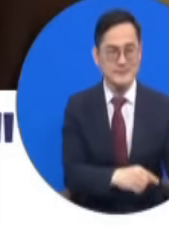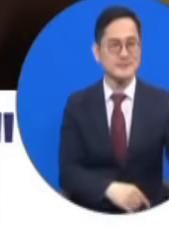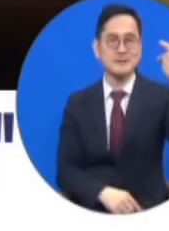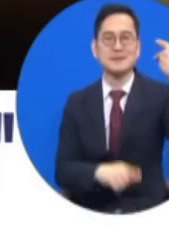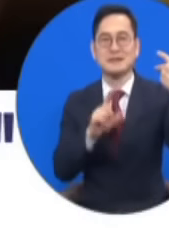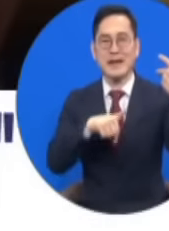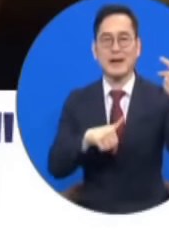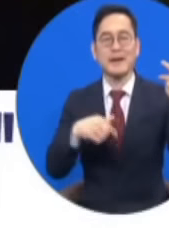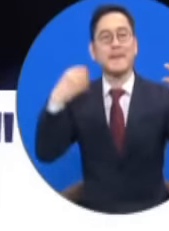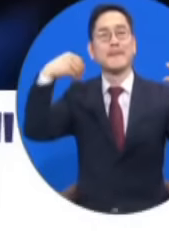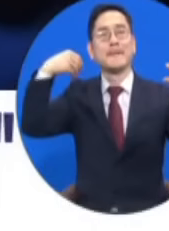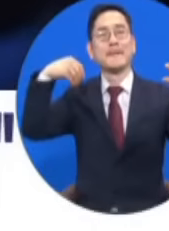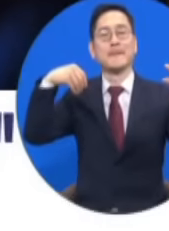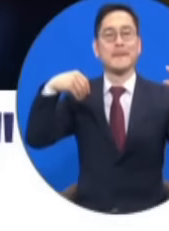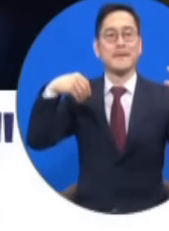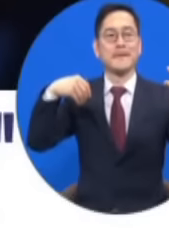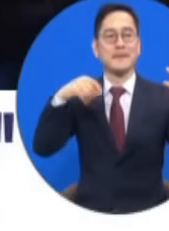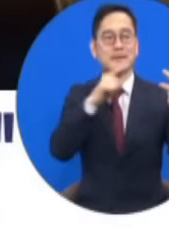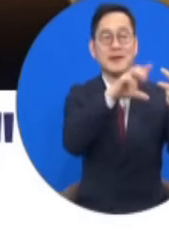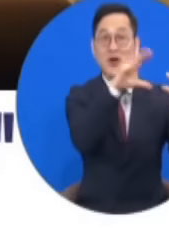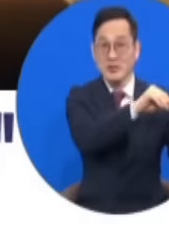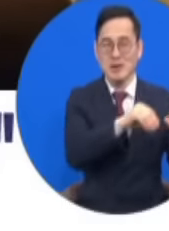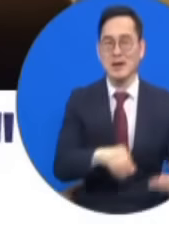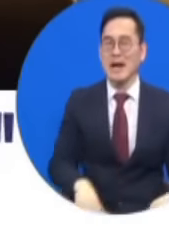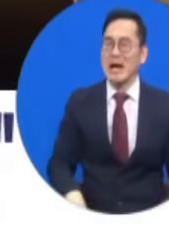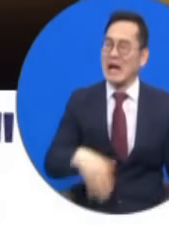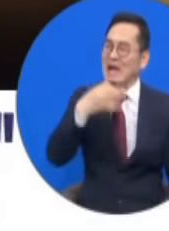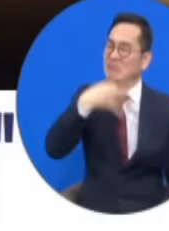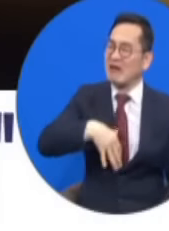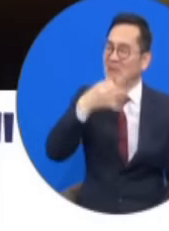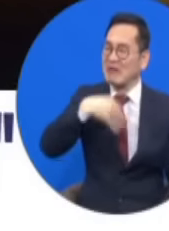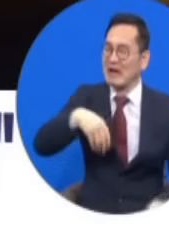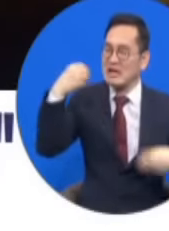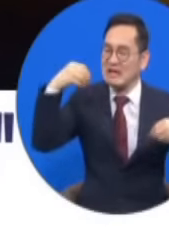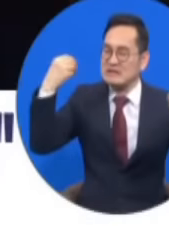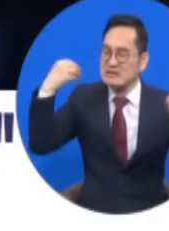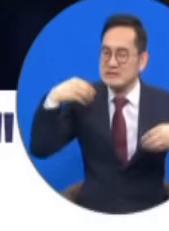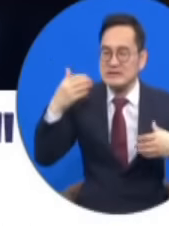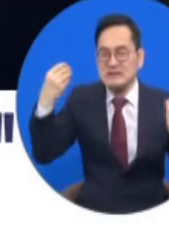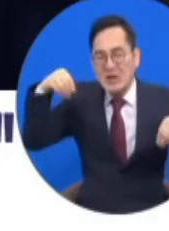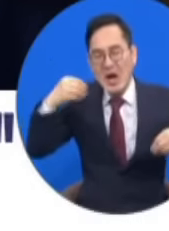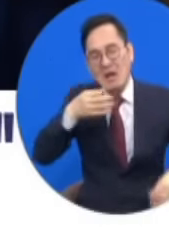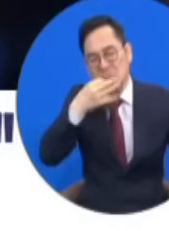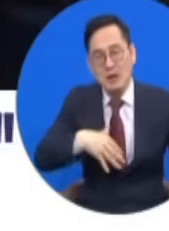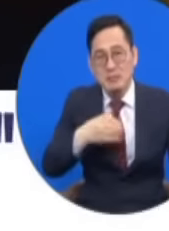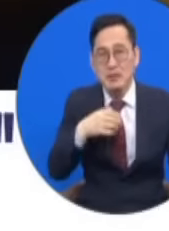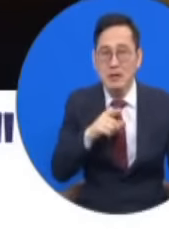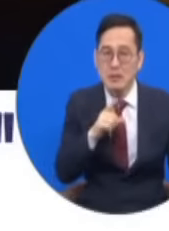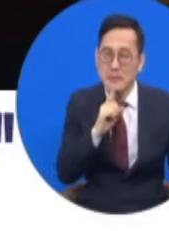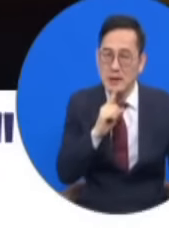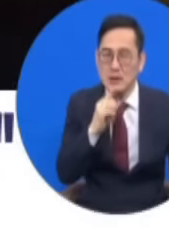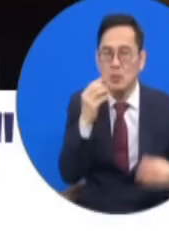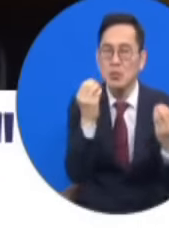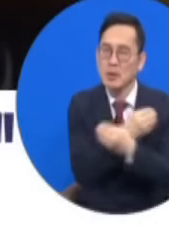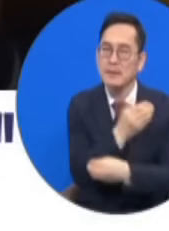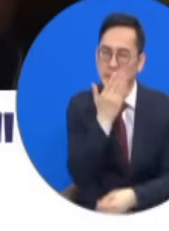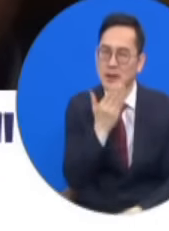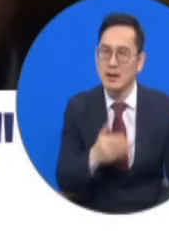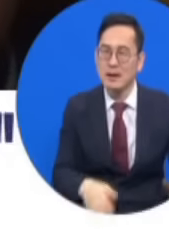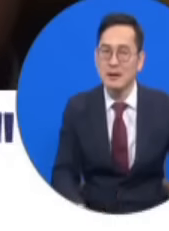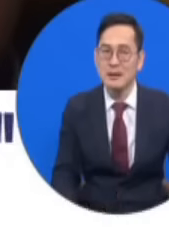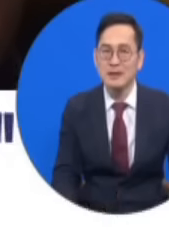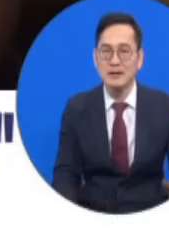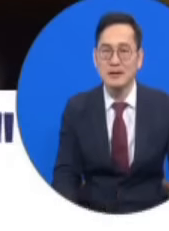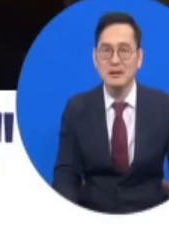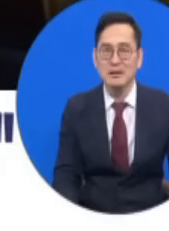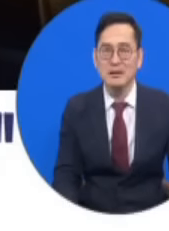카메라 비추지 않았을 때 이거 어느 게 진짜냐. 이거 두 얼굴을 가진 사나이가 아니냐. 그런 얘기 할 수밖에 없어요. 아까 이